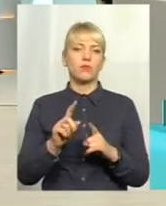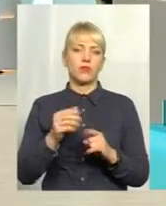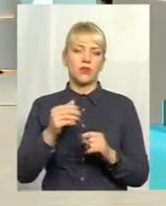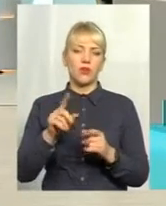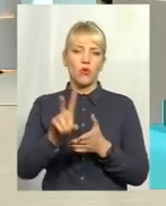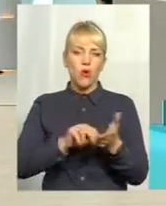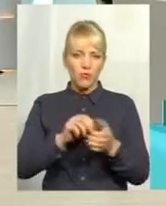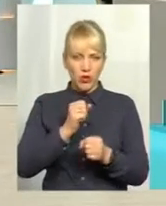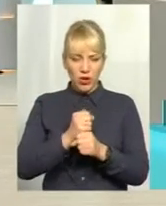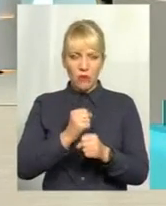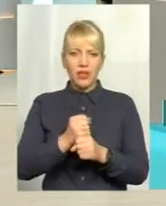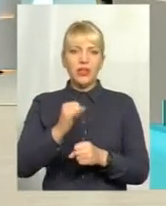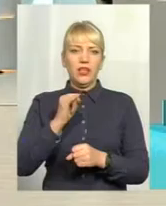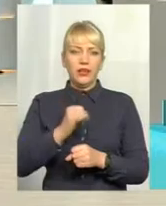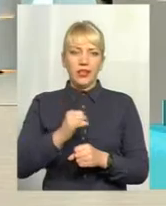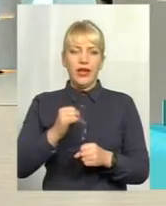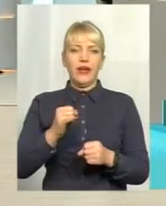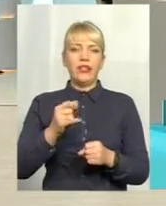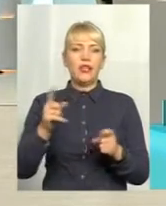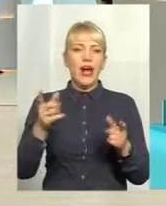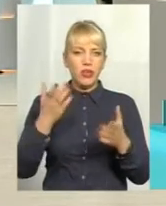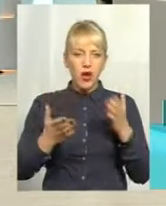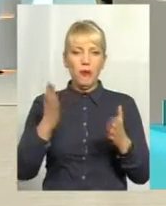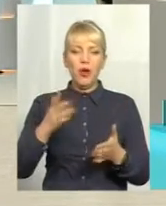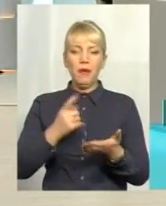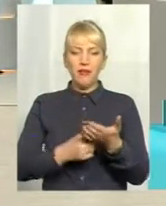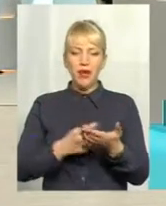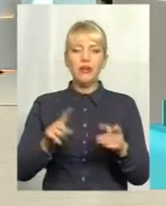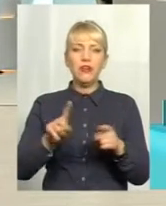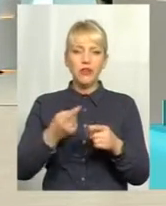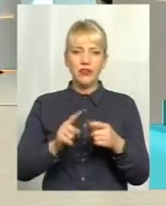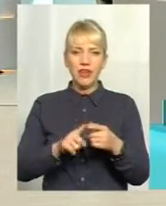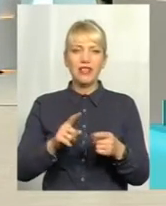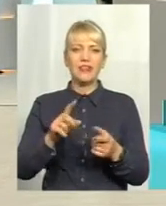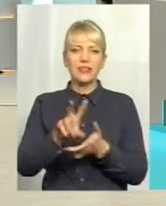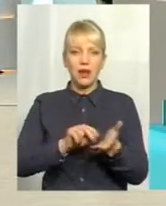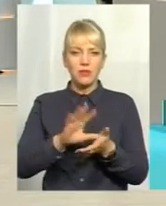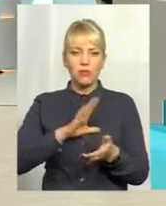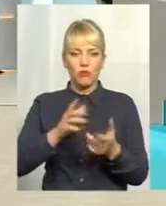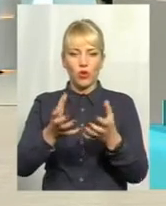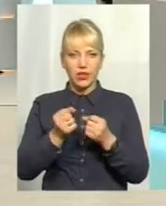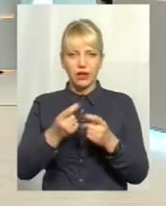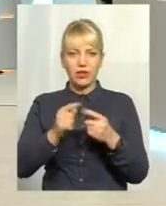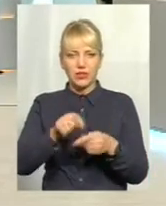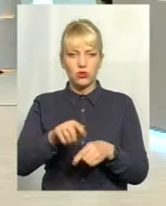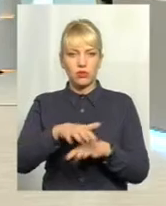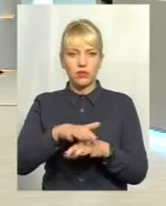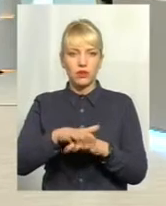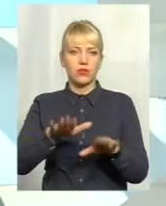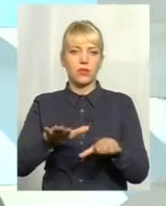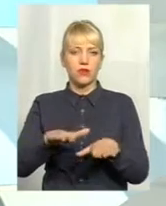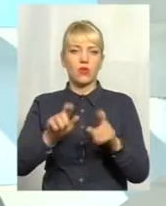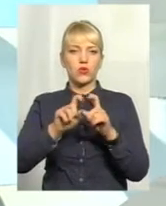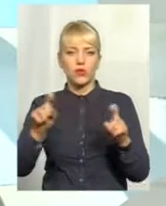цього відеозапису. І якщо буде підтверджено, що цей відеозапис отриманий, ну, конкретно відомої там